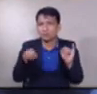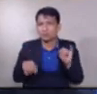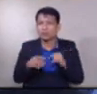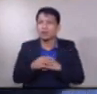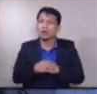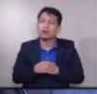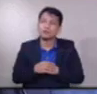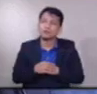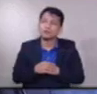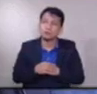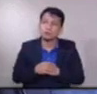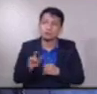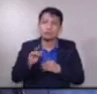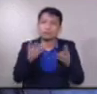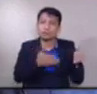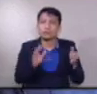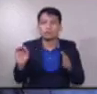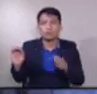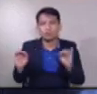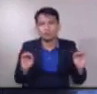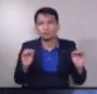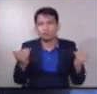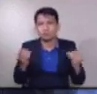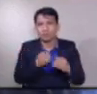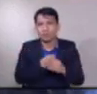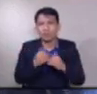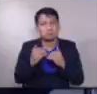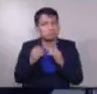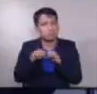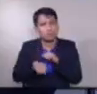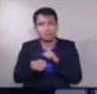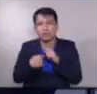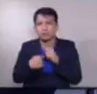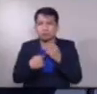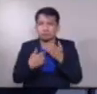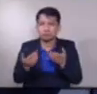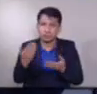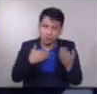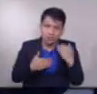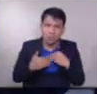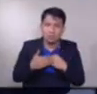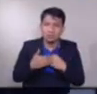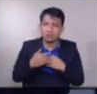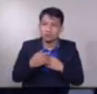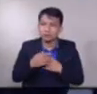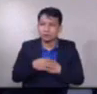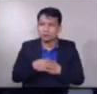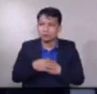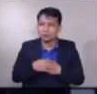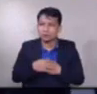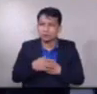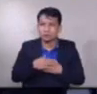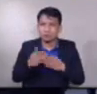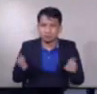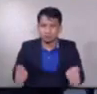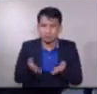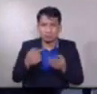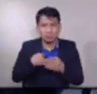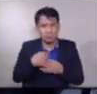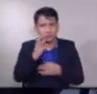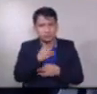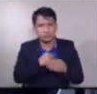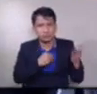na ways and means to that. So kaya nga hinihikayat ko na nung ang taong bayan, na sino